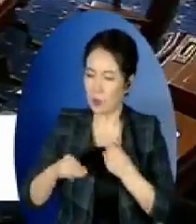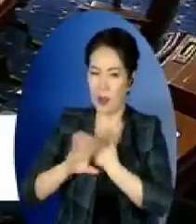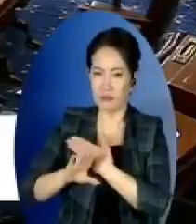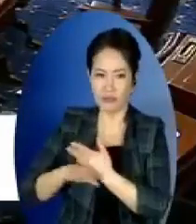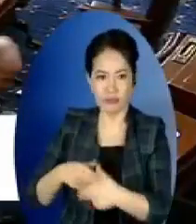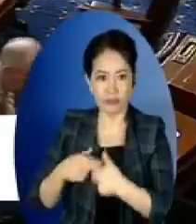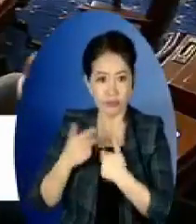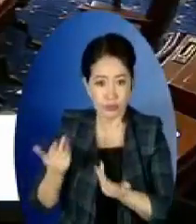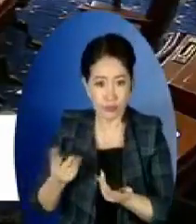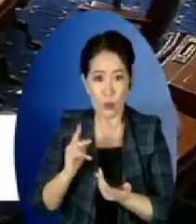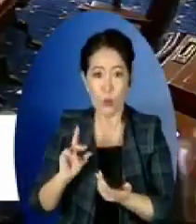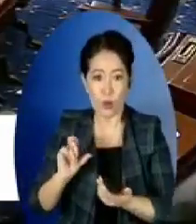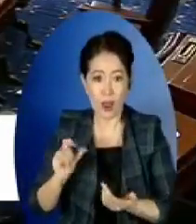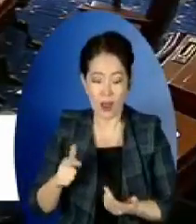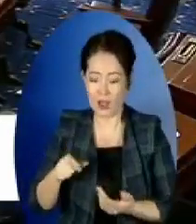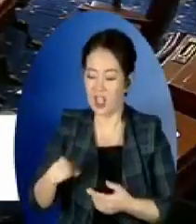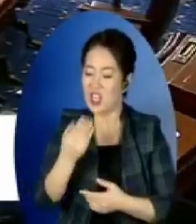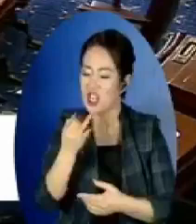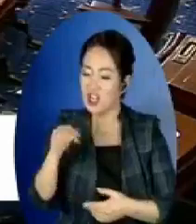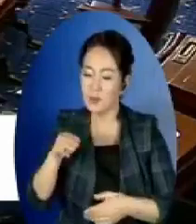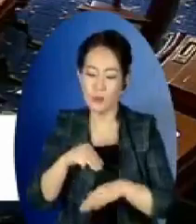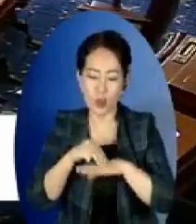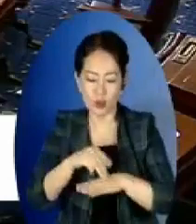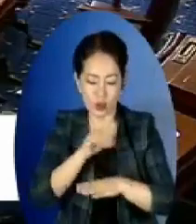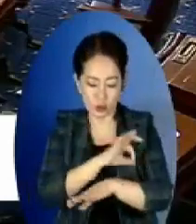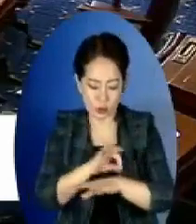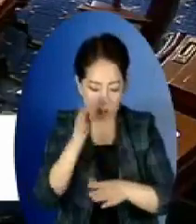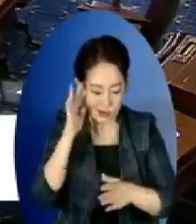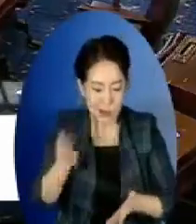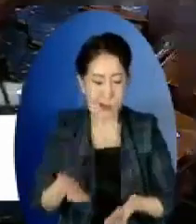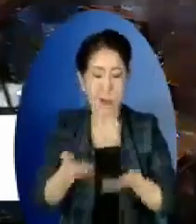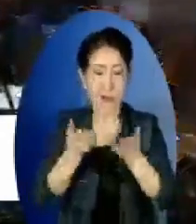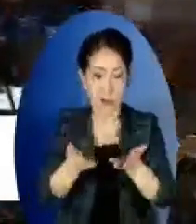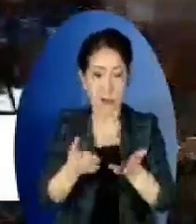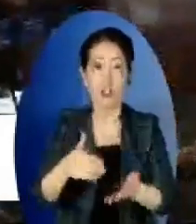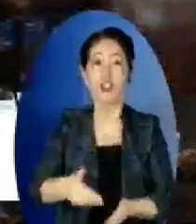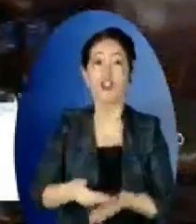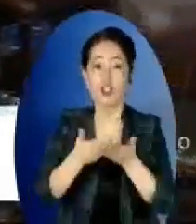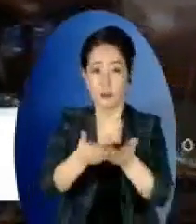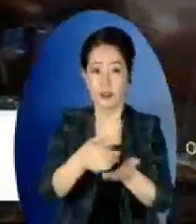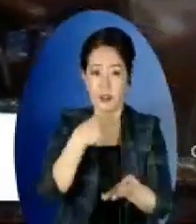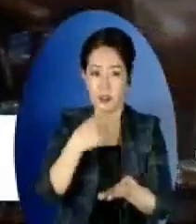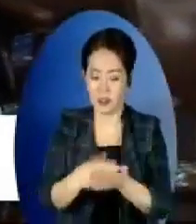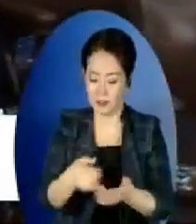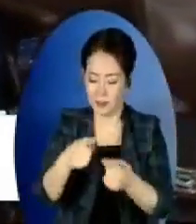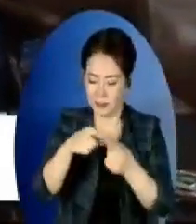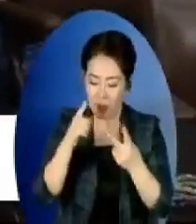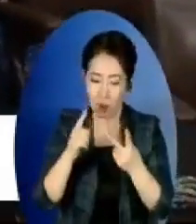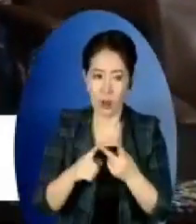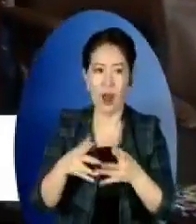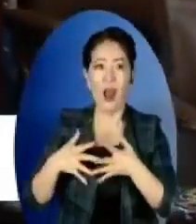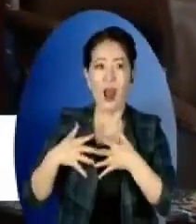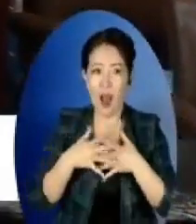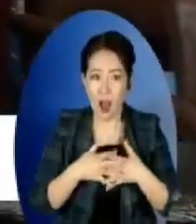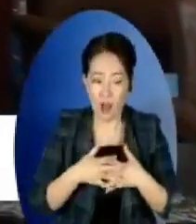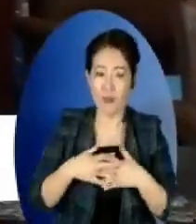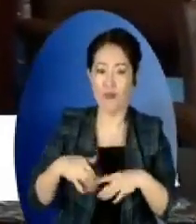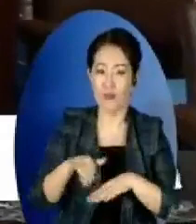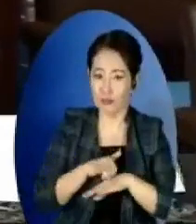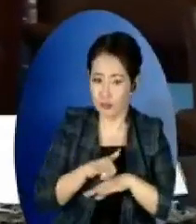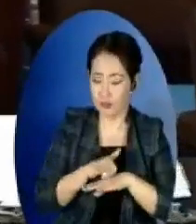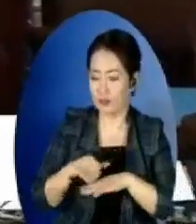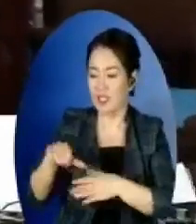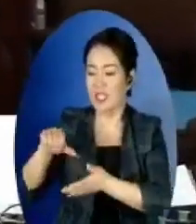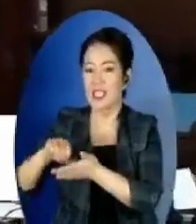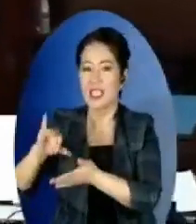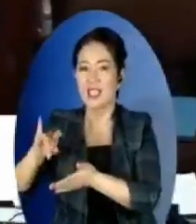үүрэгтэй учраас ийм одоо тогтоолын төслийг санаачилж дэмжиж байгаагаа илэрхийлж байна. За мөн нөгөө талдаа Америкийн нэгдсэн улс болоод Иран улсын